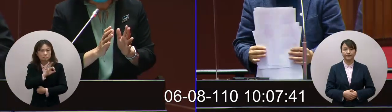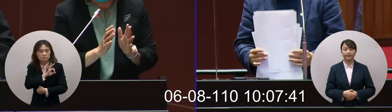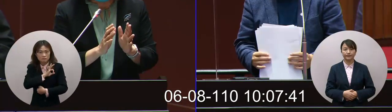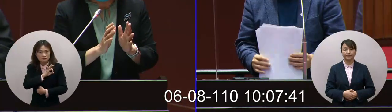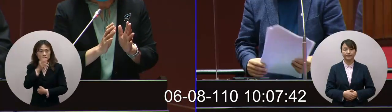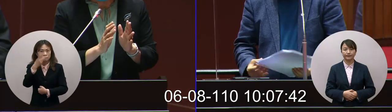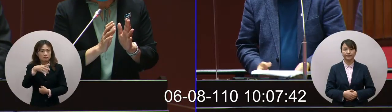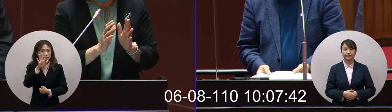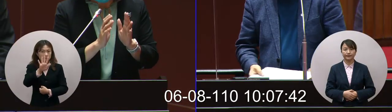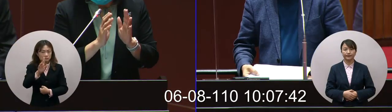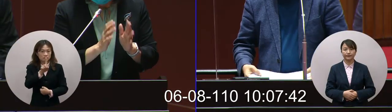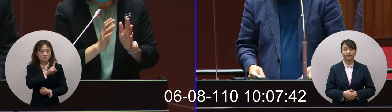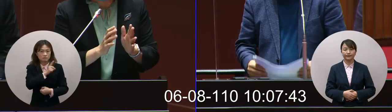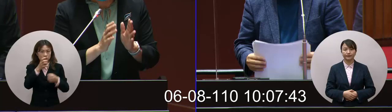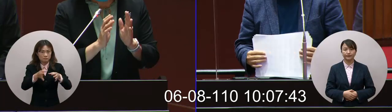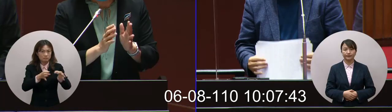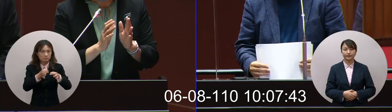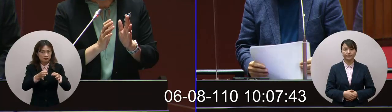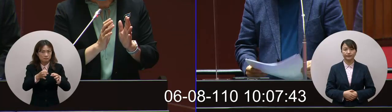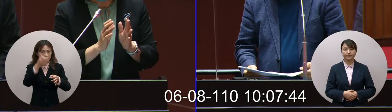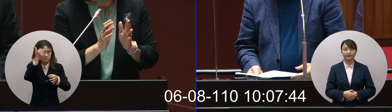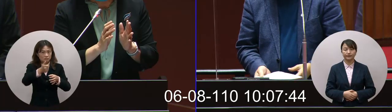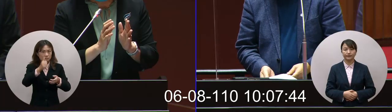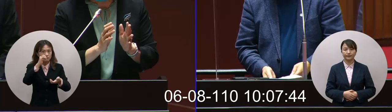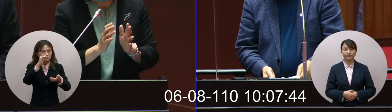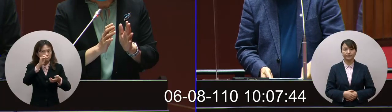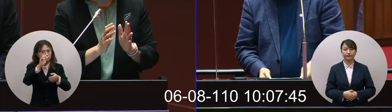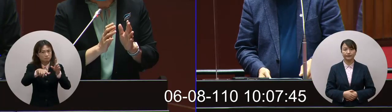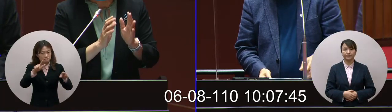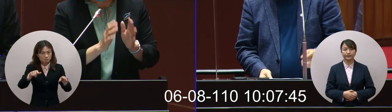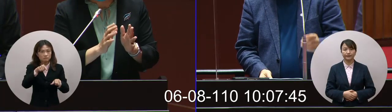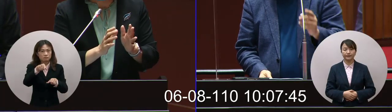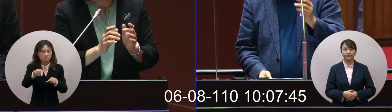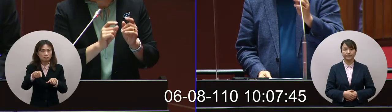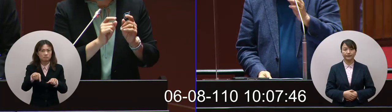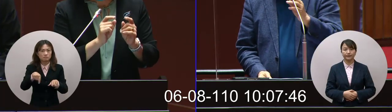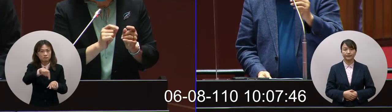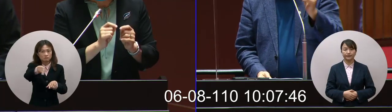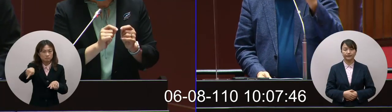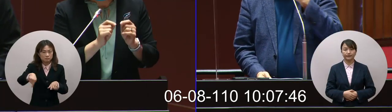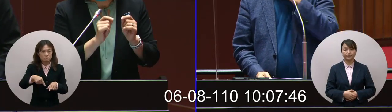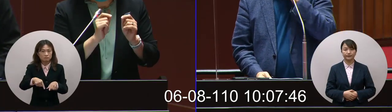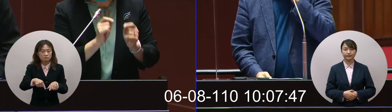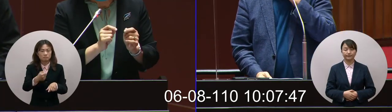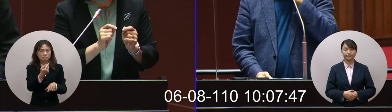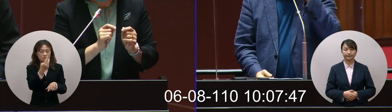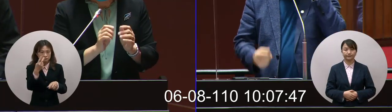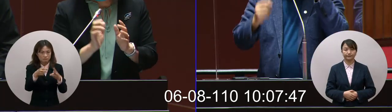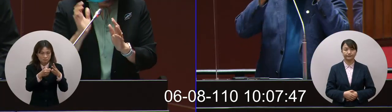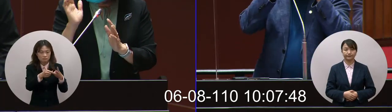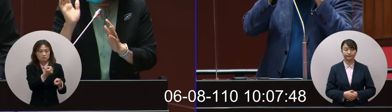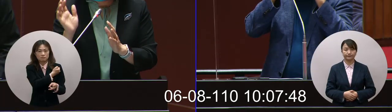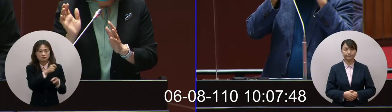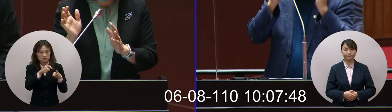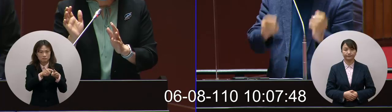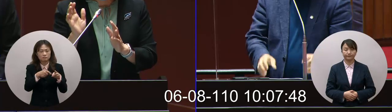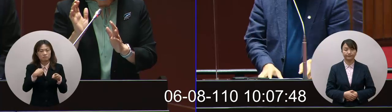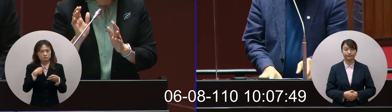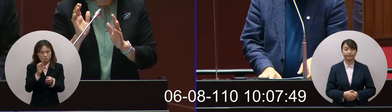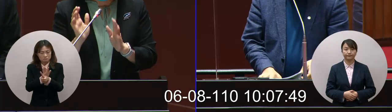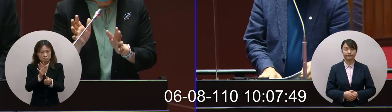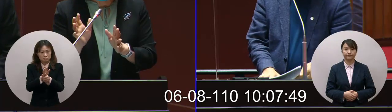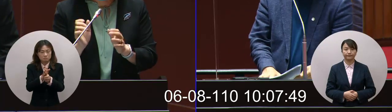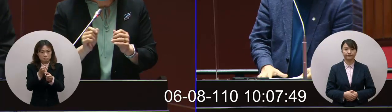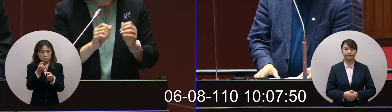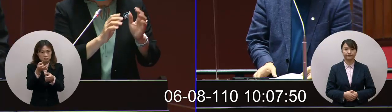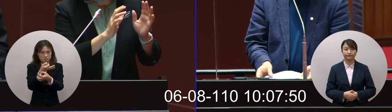主，好，自营作业者跟无一定工作者哈劳工，我们来补贴。那经济部